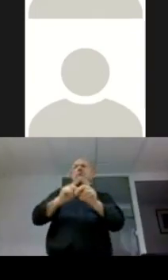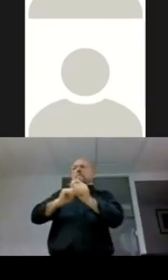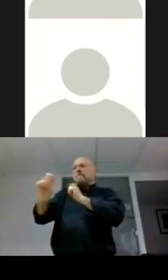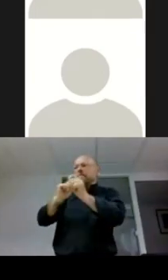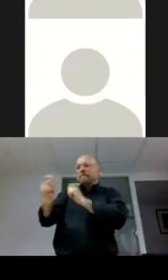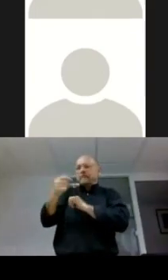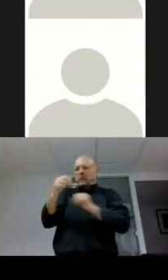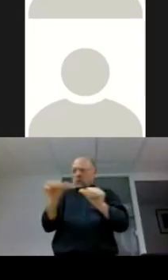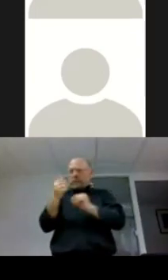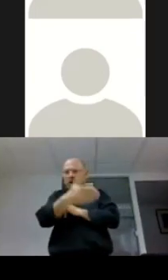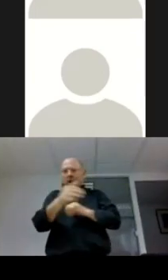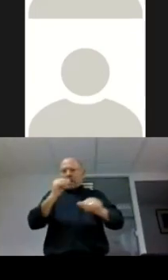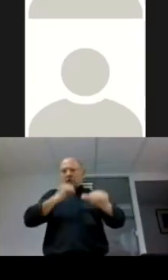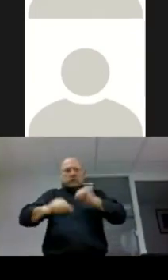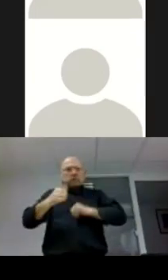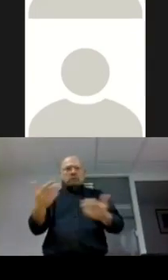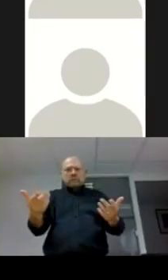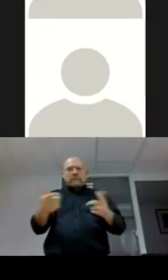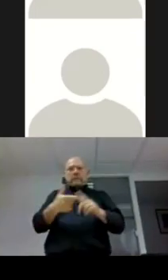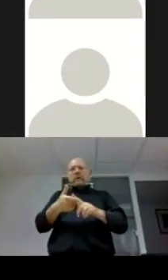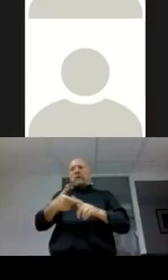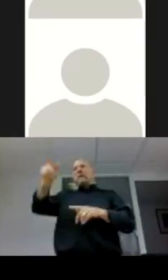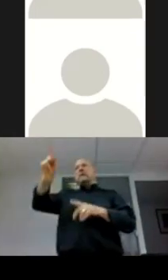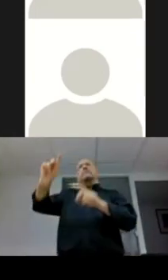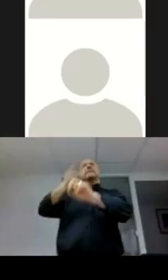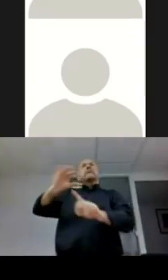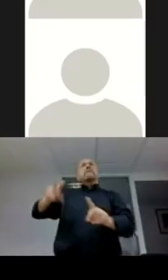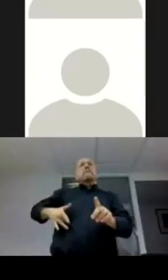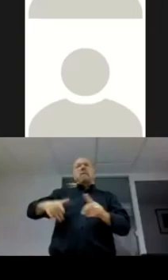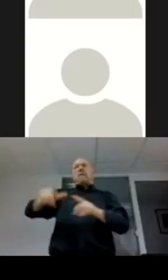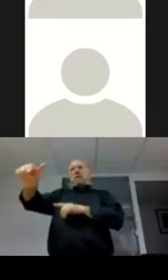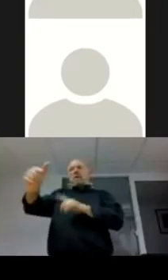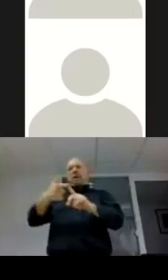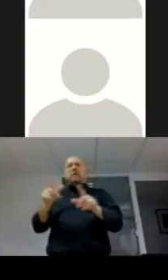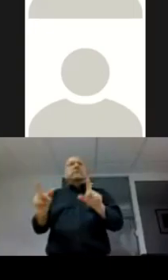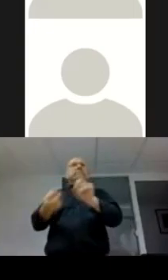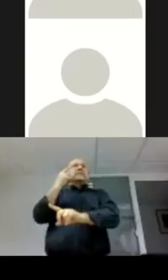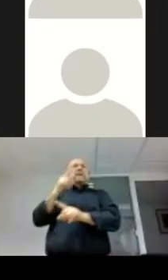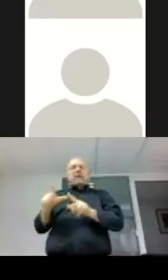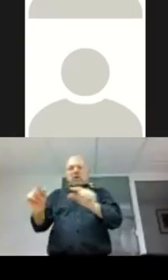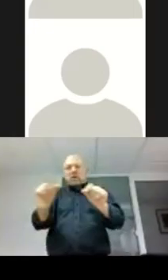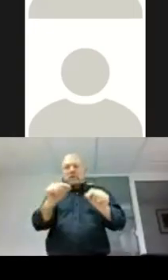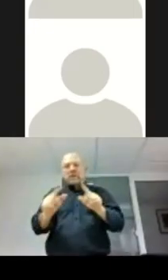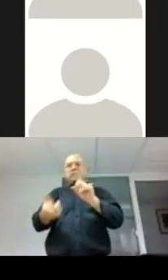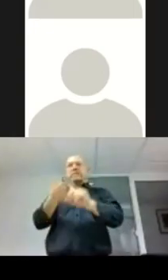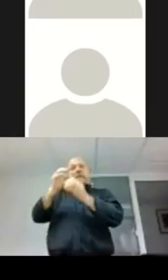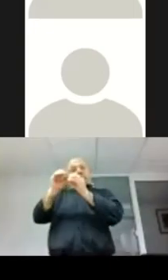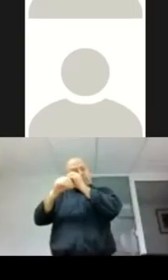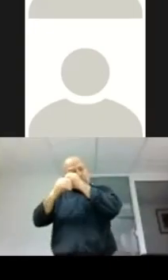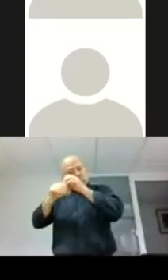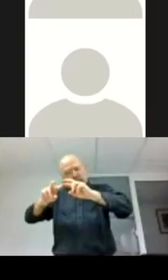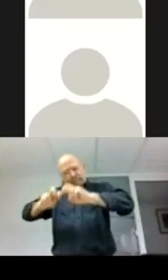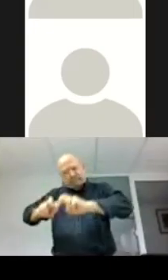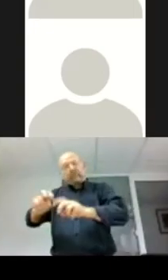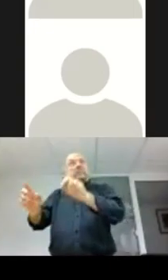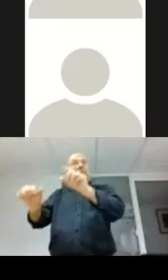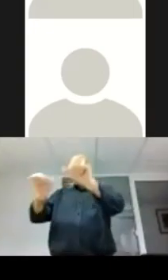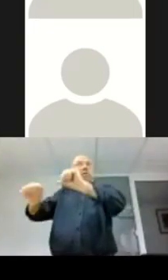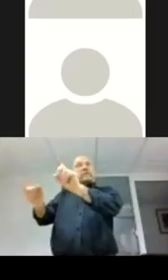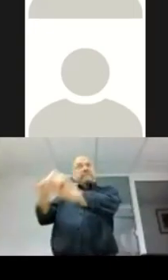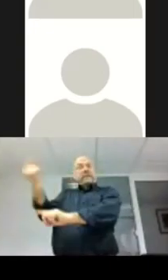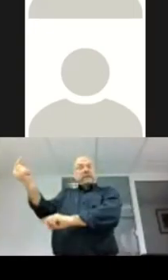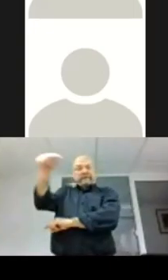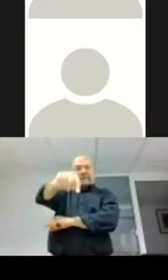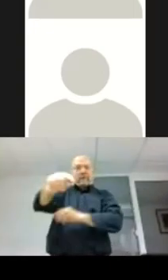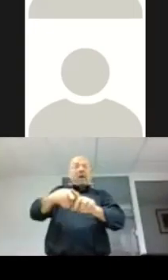de concertation pluridisciplinaire. Et dans ces réunions, on se réunit avec un hépatogastro-entérologue, le spécialiste de